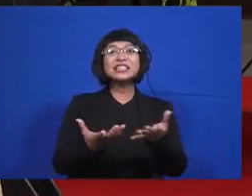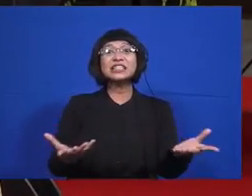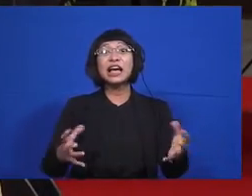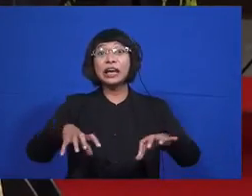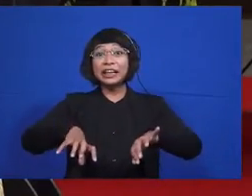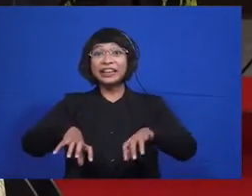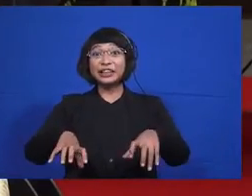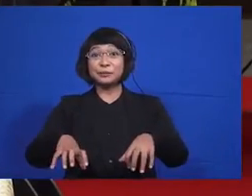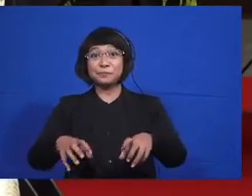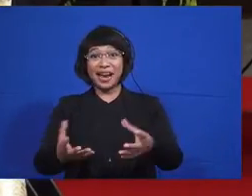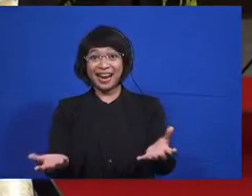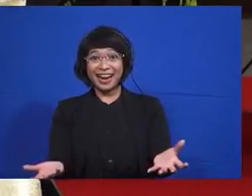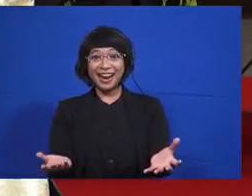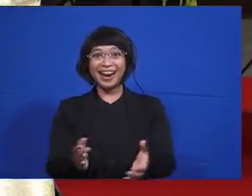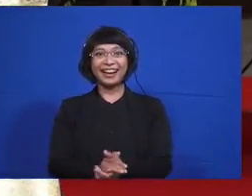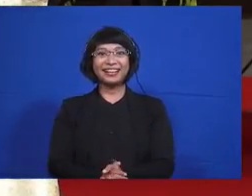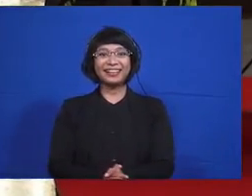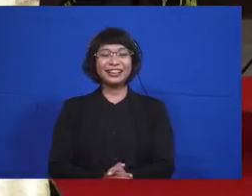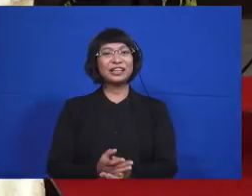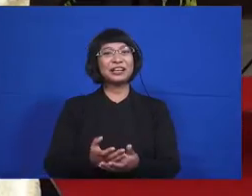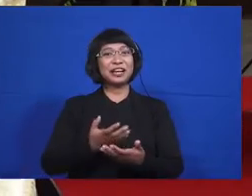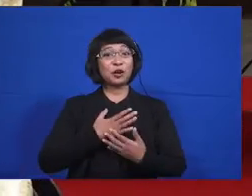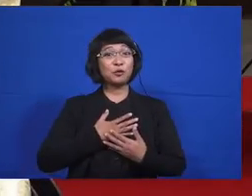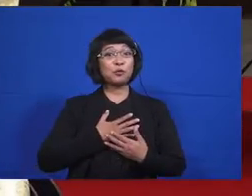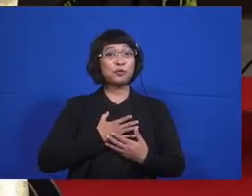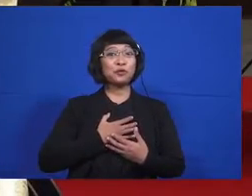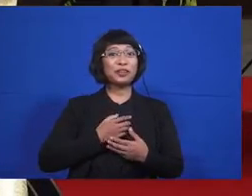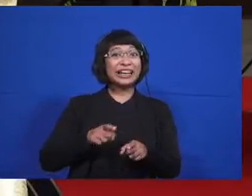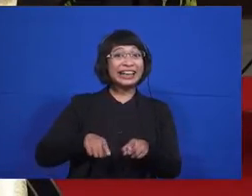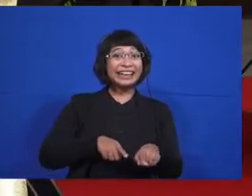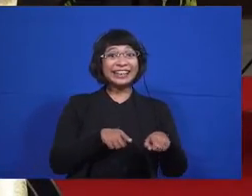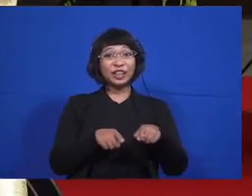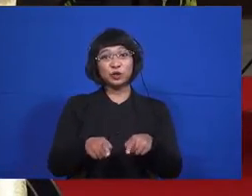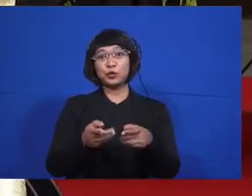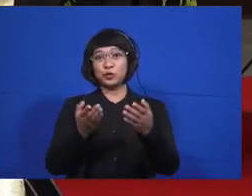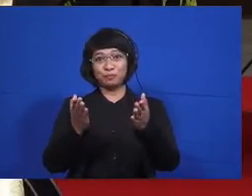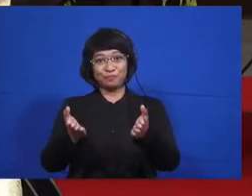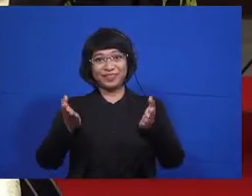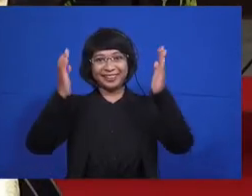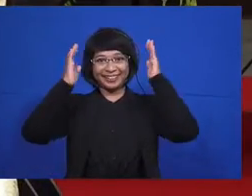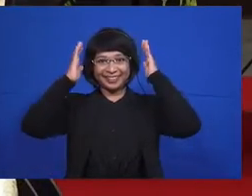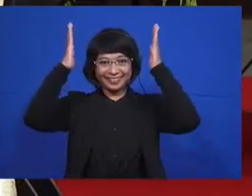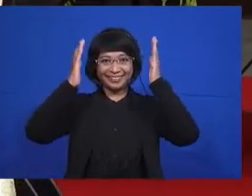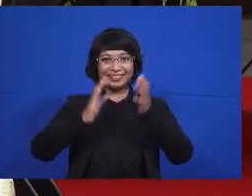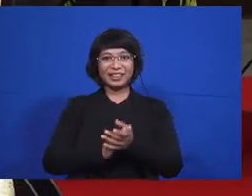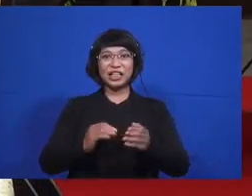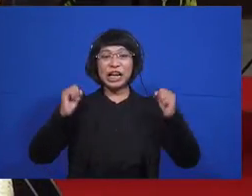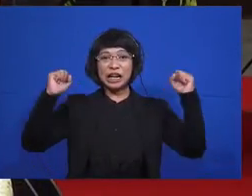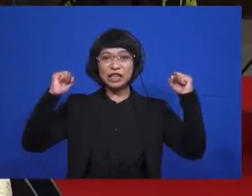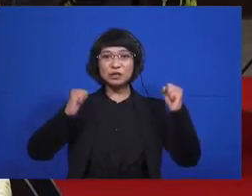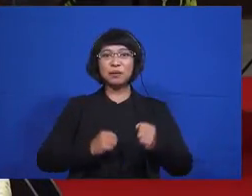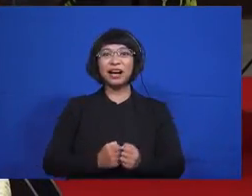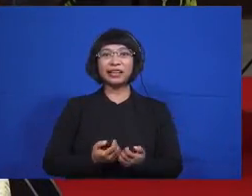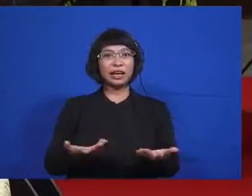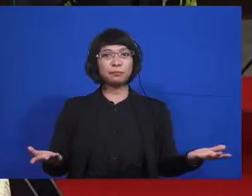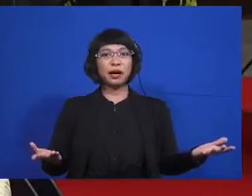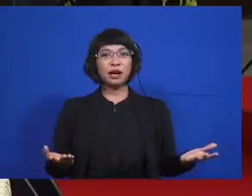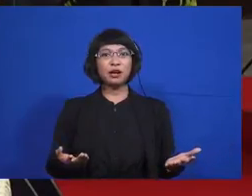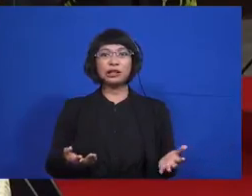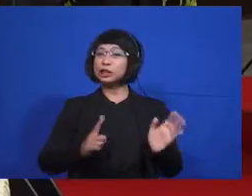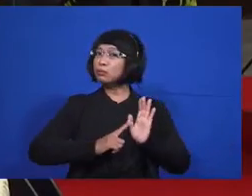Derek, Monsinyur. Iya, oke. Semangat pelayanan apa yang diakon miliki sekarang ini untuk